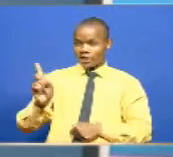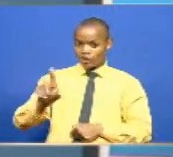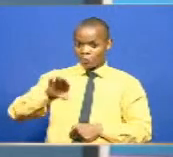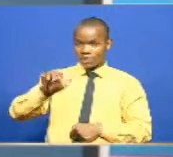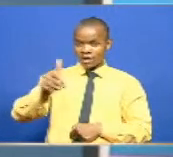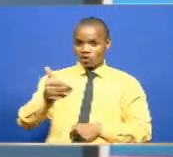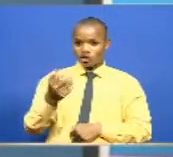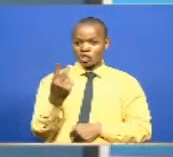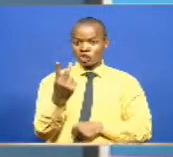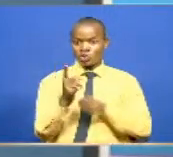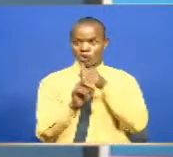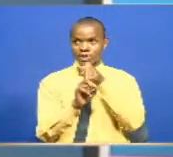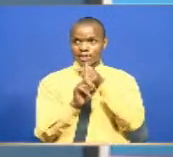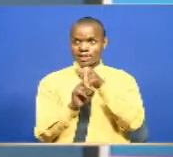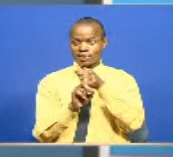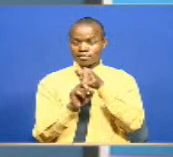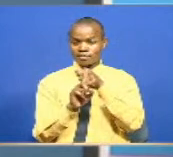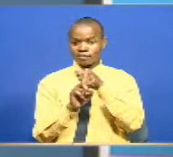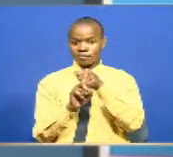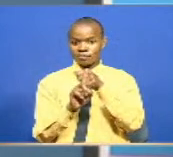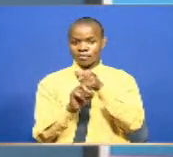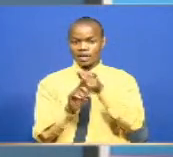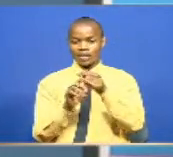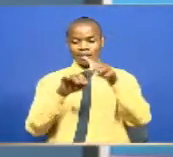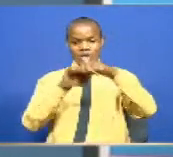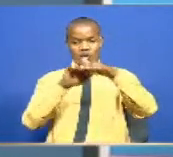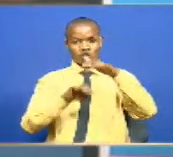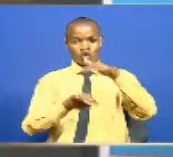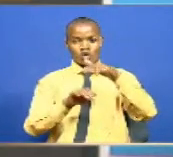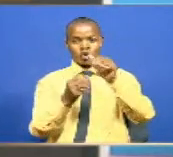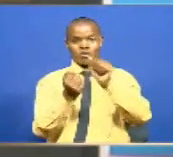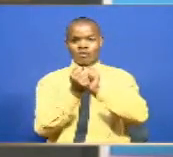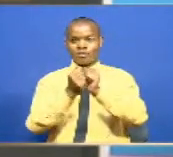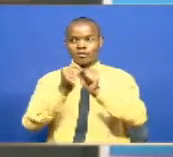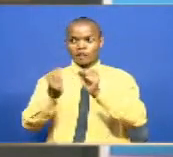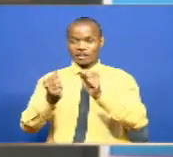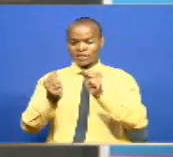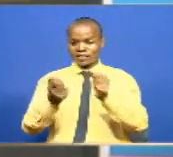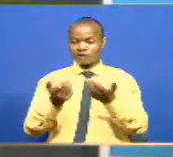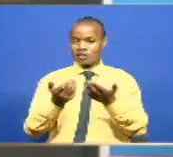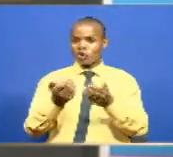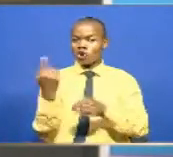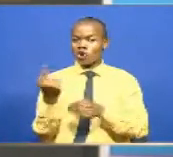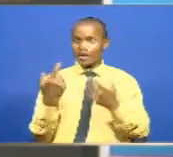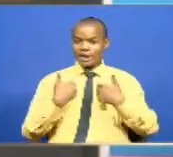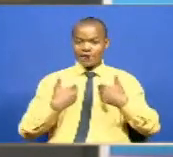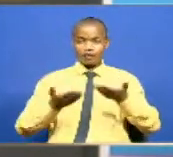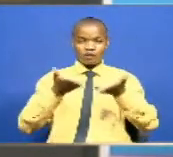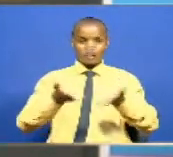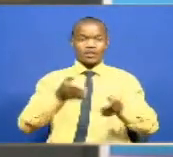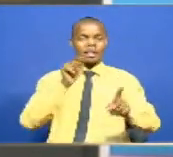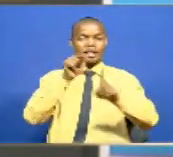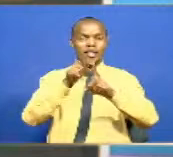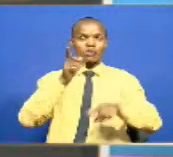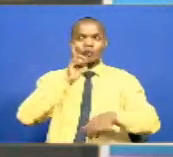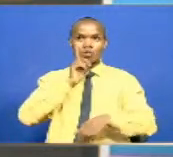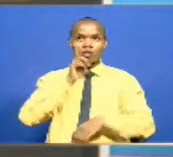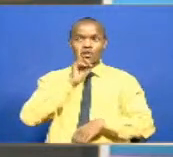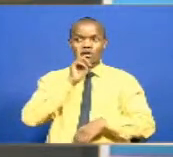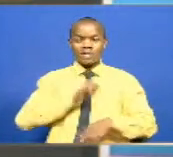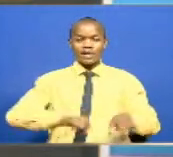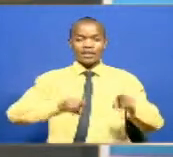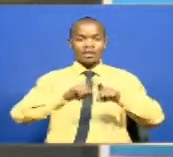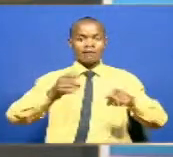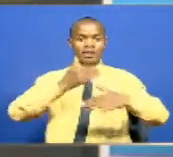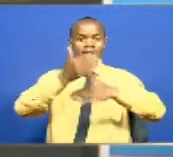nyuzi 26 na nyuzi 15. Na mtazamaji, ni hayo tu kwa sasa hadi kesho inshallah, na